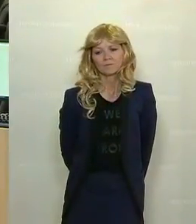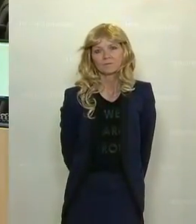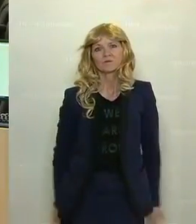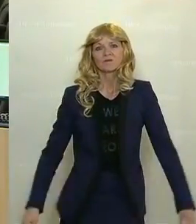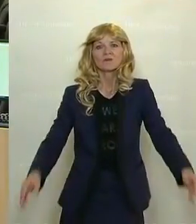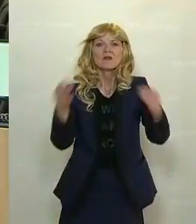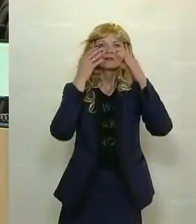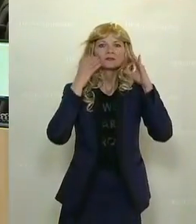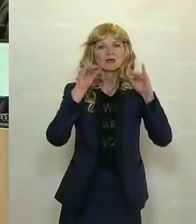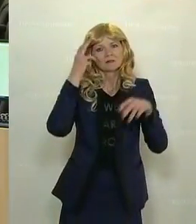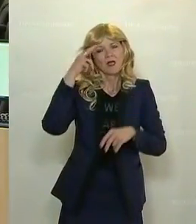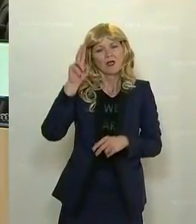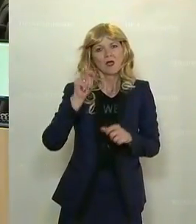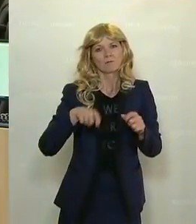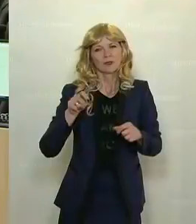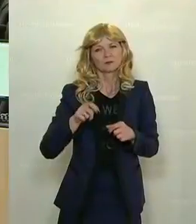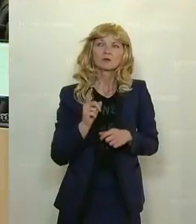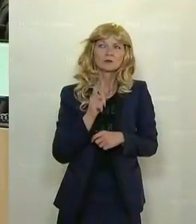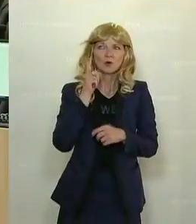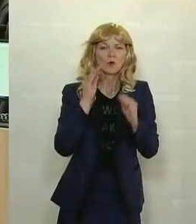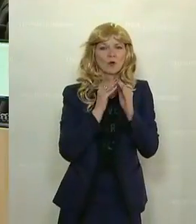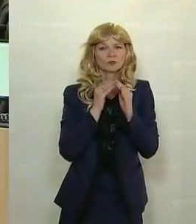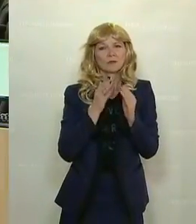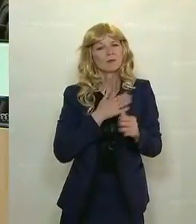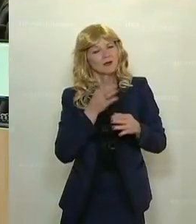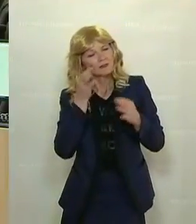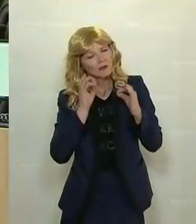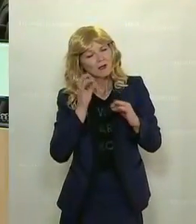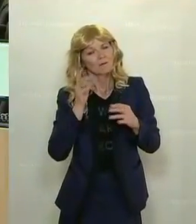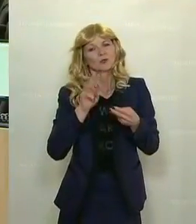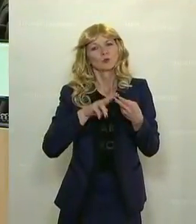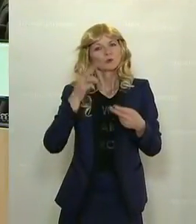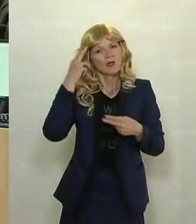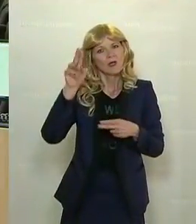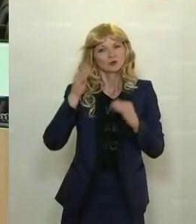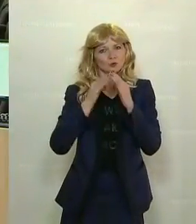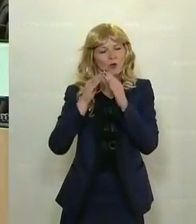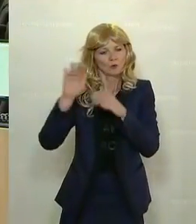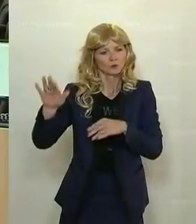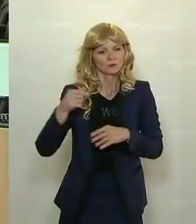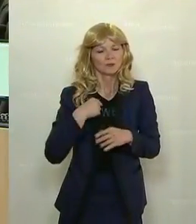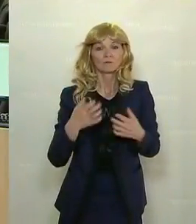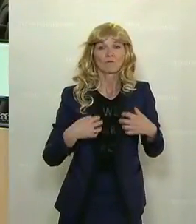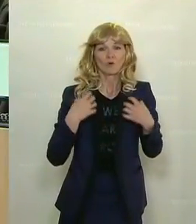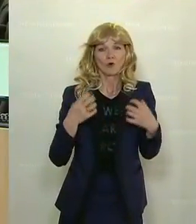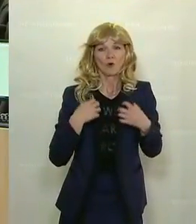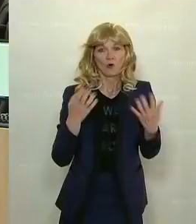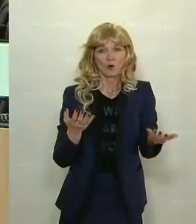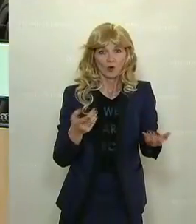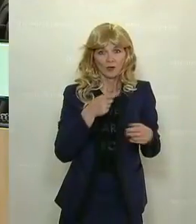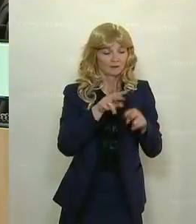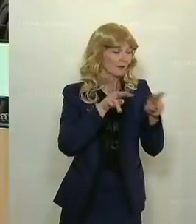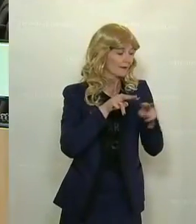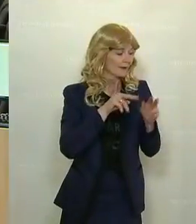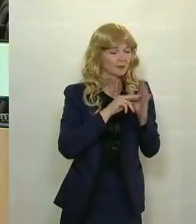Sehr geehrter Herr Präsident, Hohes Haus, sehr geehrte Damen und Herren zu Hause. Es ist eine Freude zu sehen, dass auf der Regierungsbank diesmal